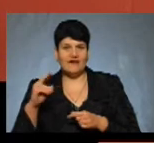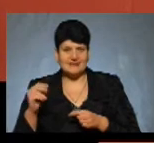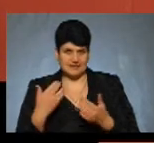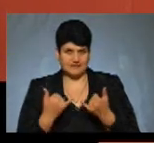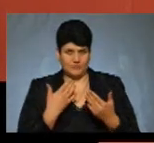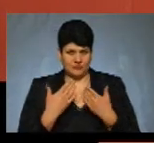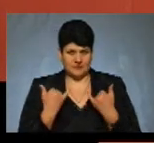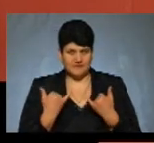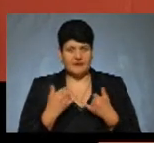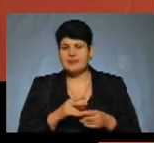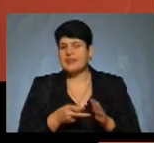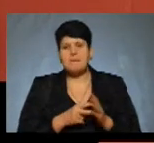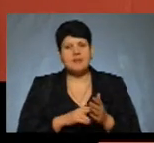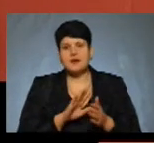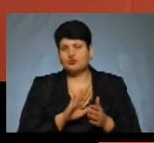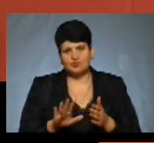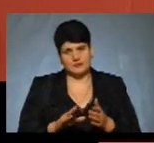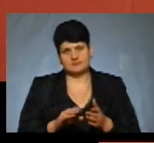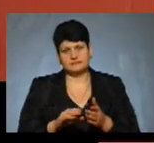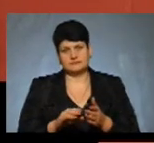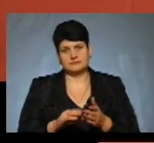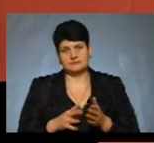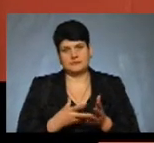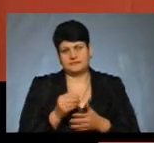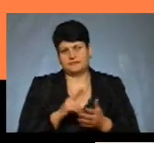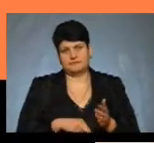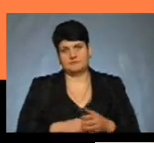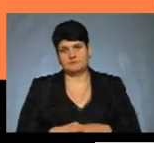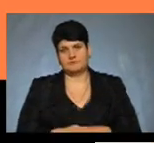не планує розмитнювати свій автомобіль. Чому? Давайте подивимося.